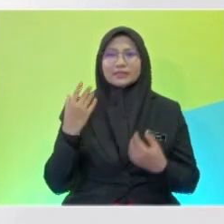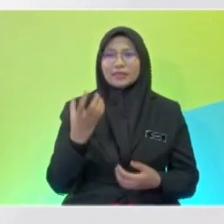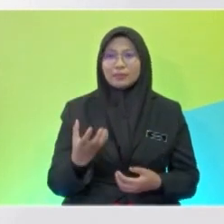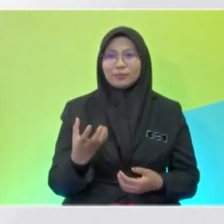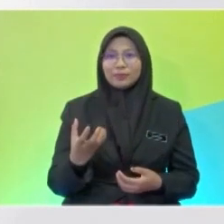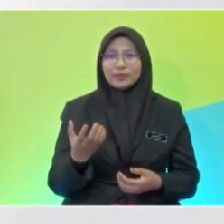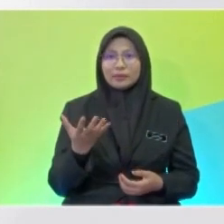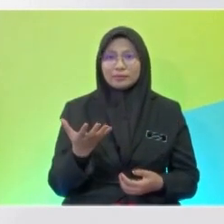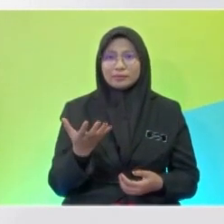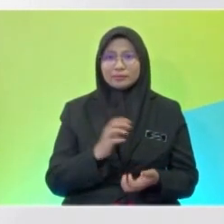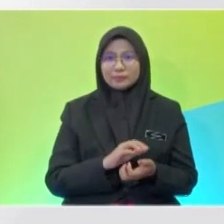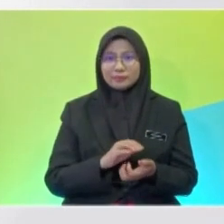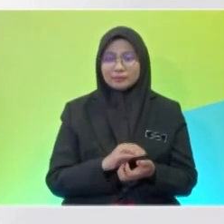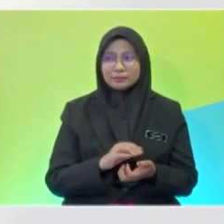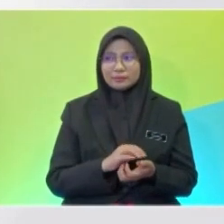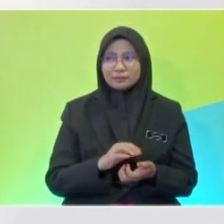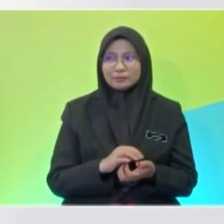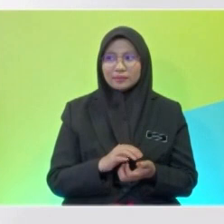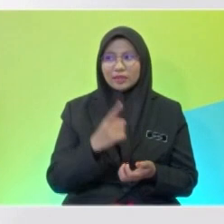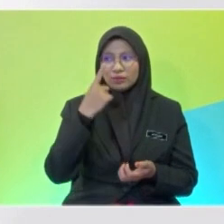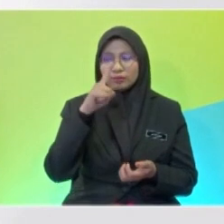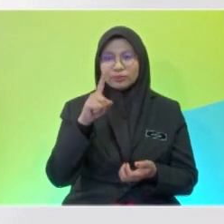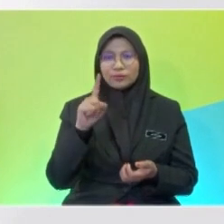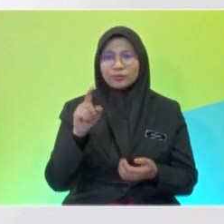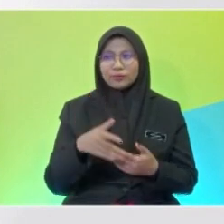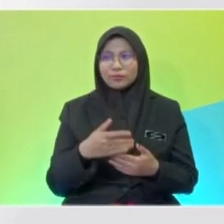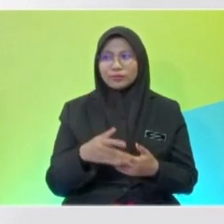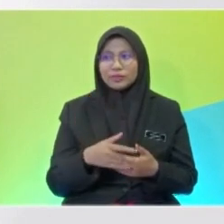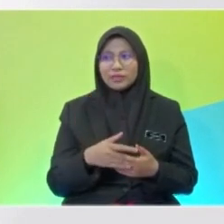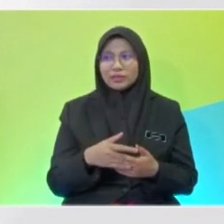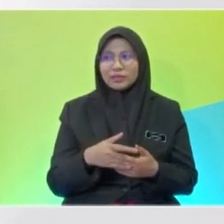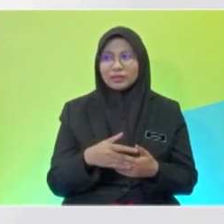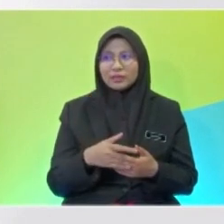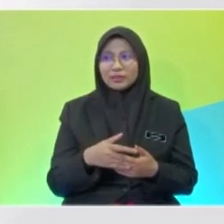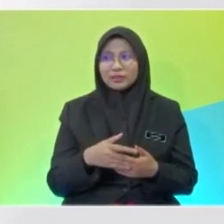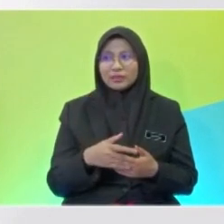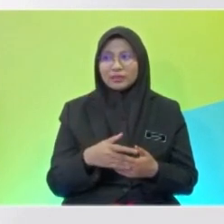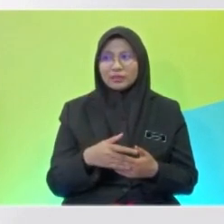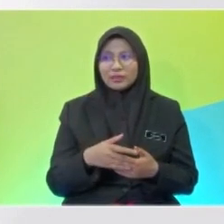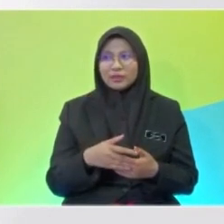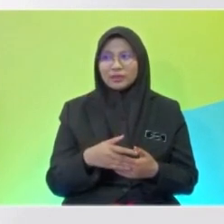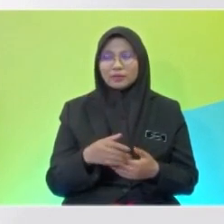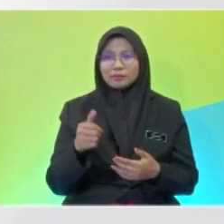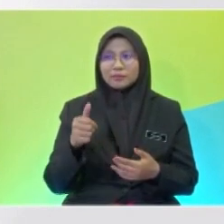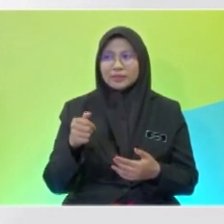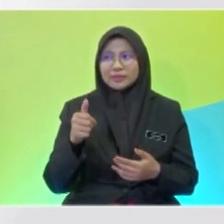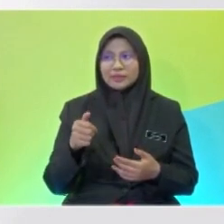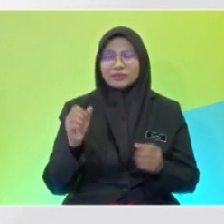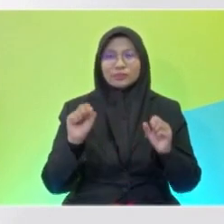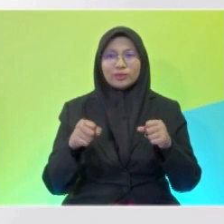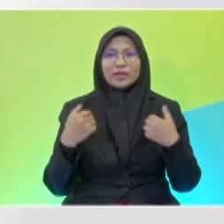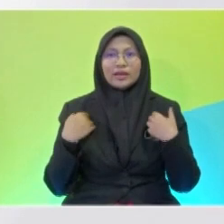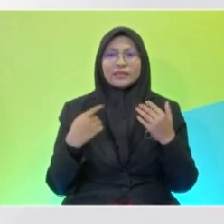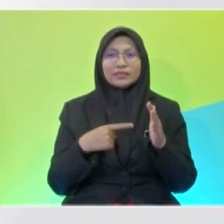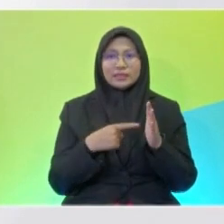dan yang terakhir eee terdapat seru untuk melaras bukaan dan penutup betul sama sedih digunakan Jadi mereka